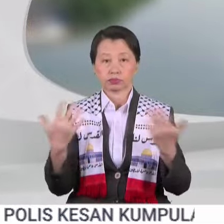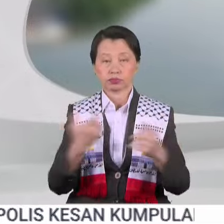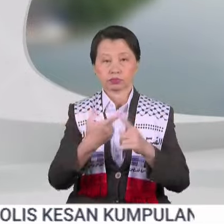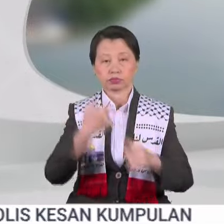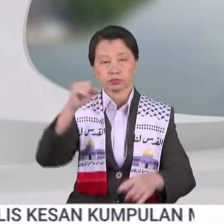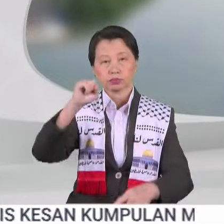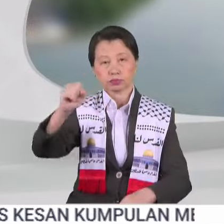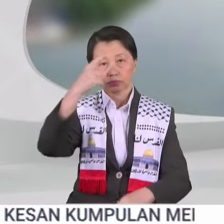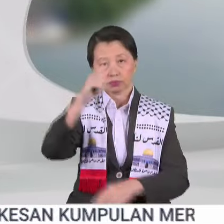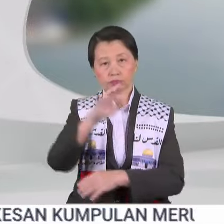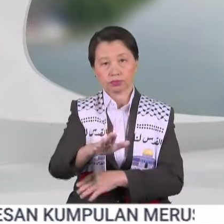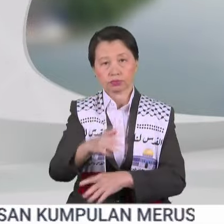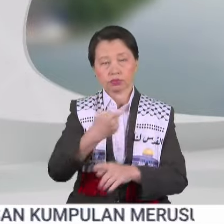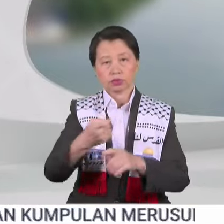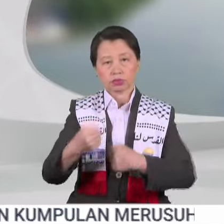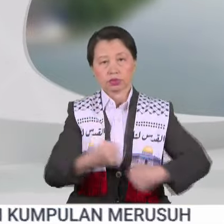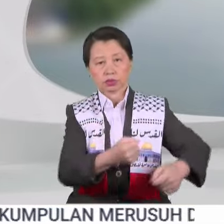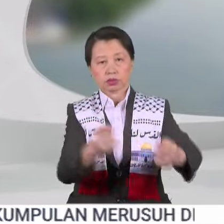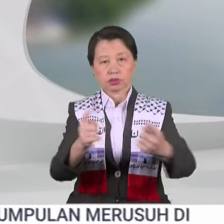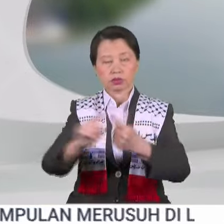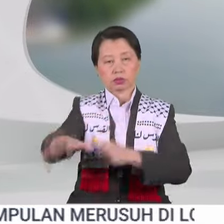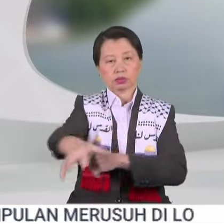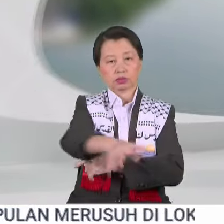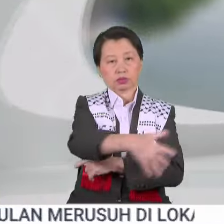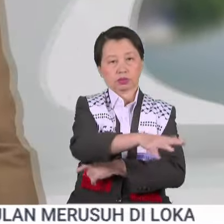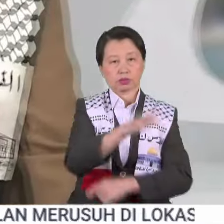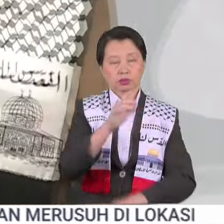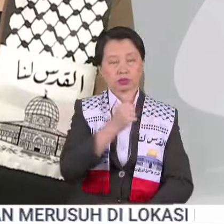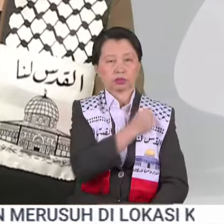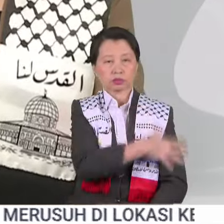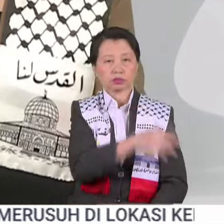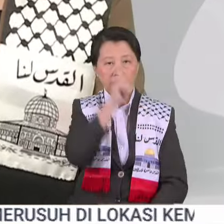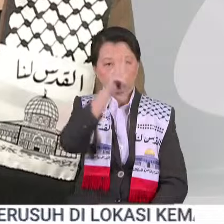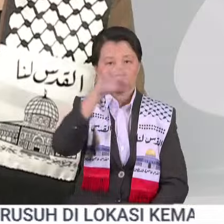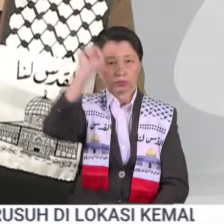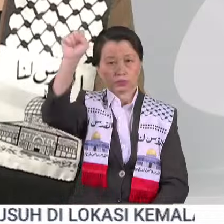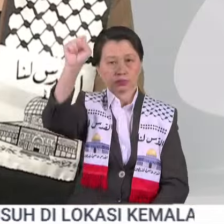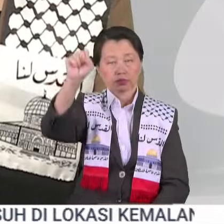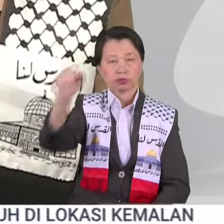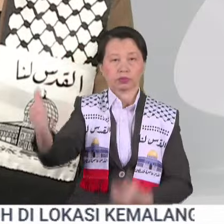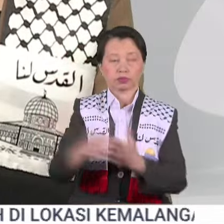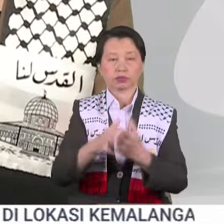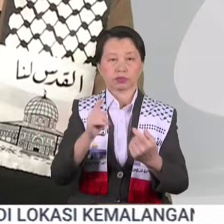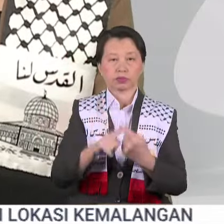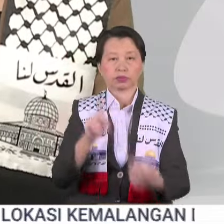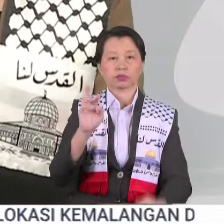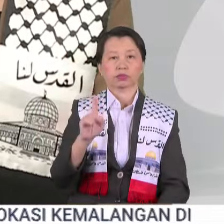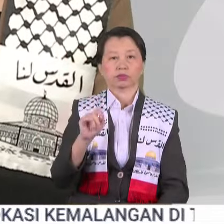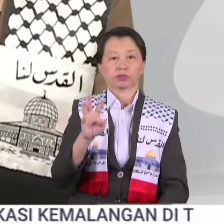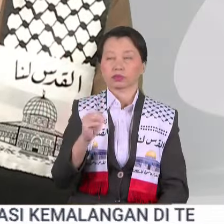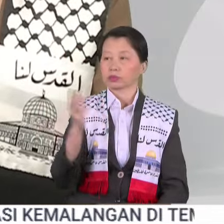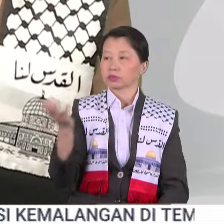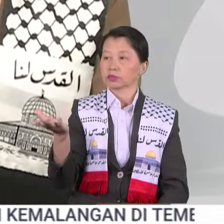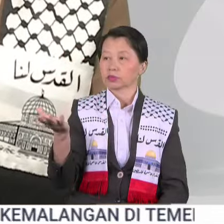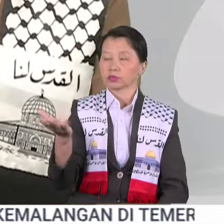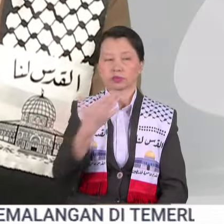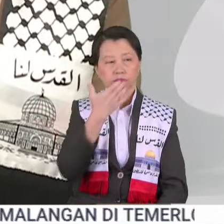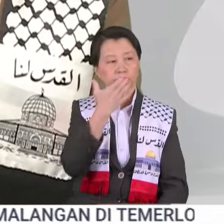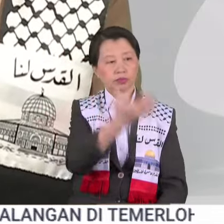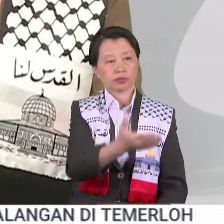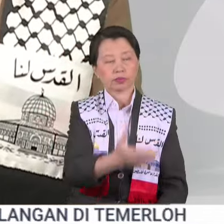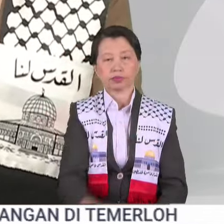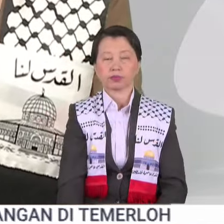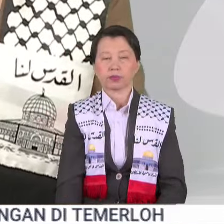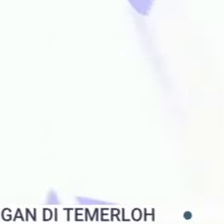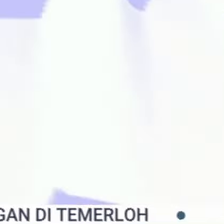dari Sabah untuk petang ini. Dari sungai hingga ke segara, Palestin pasti merdeka. Kembali bersama dihasilkan. Baik, terima kasih